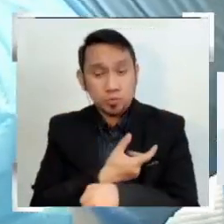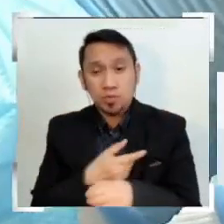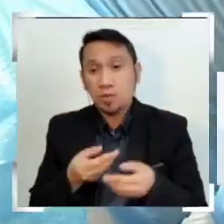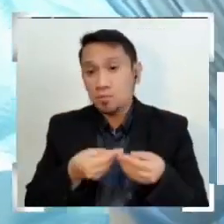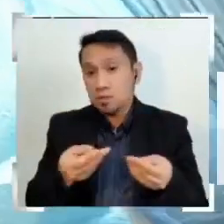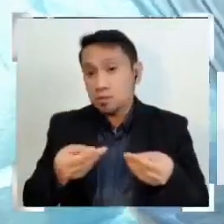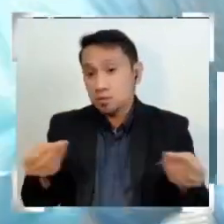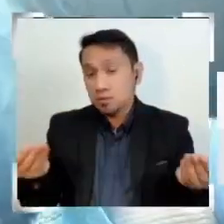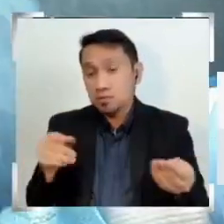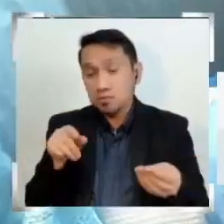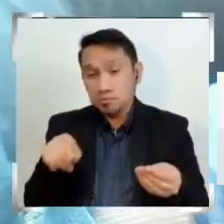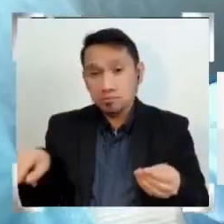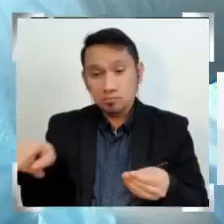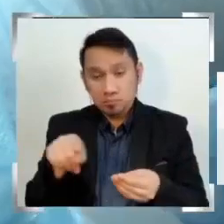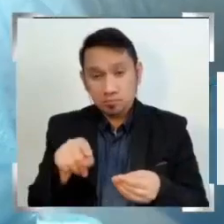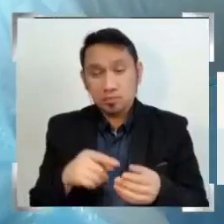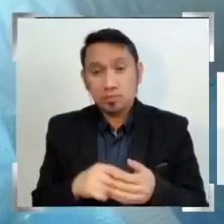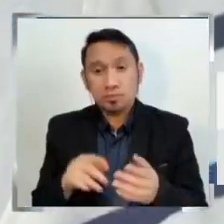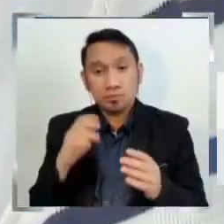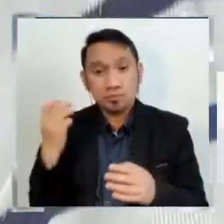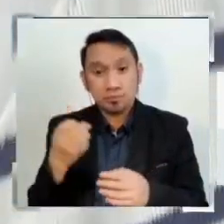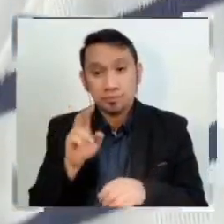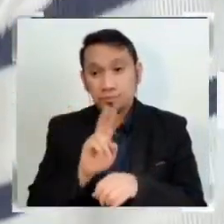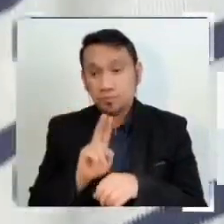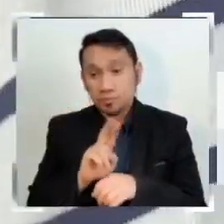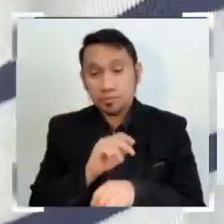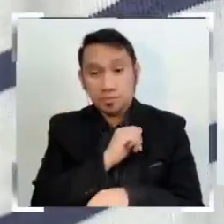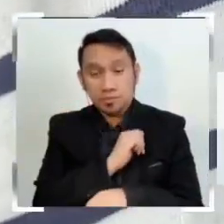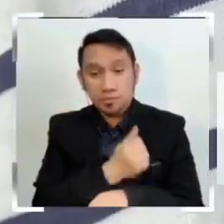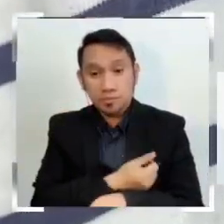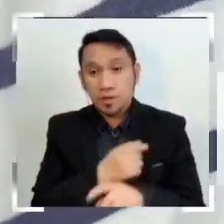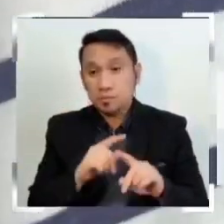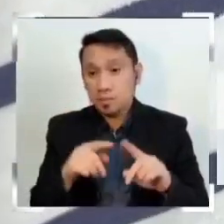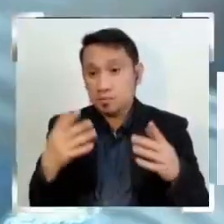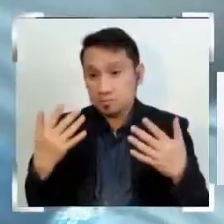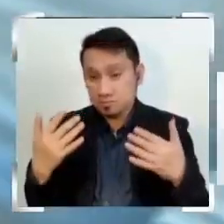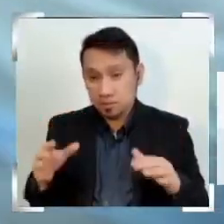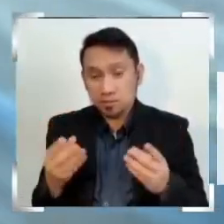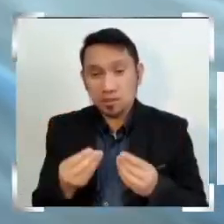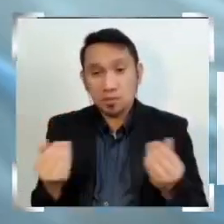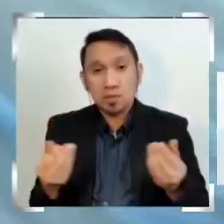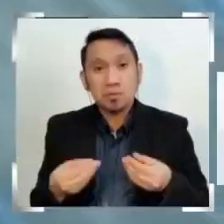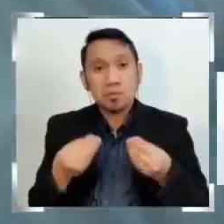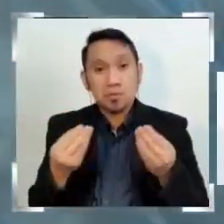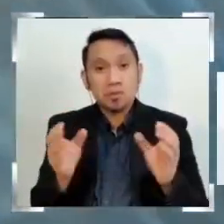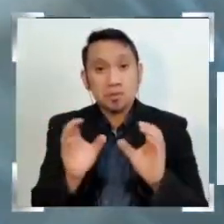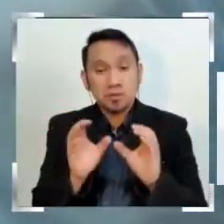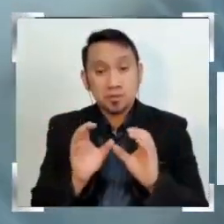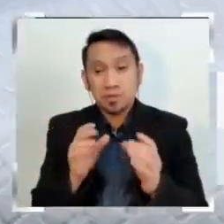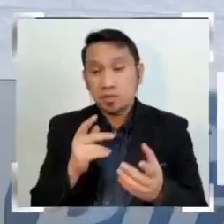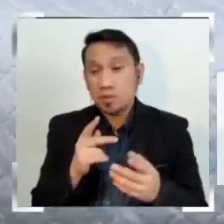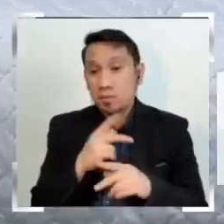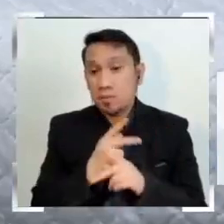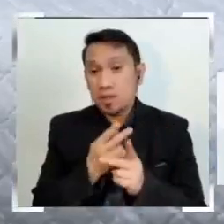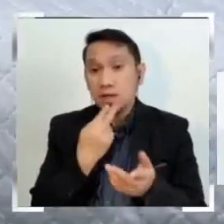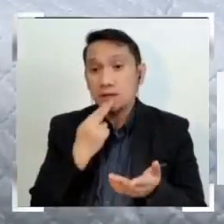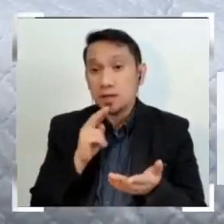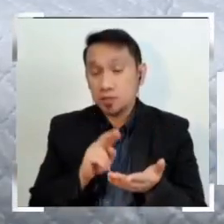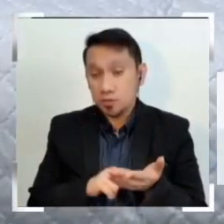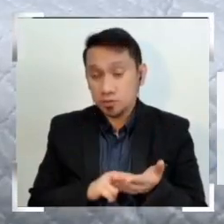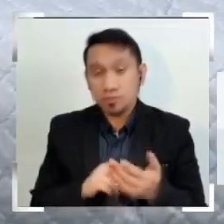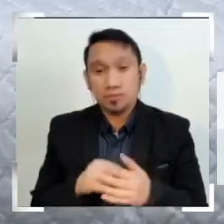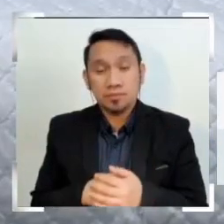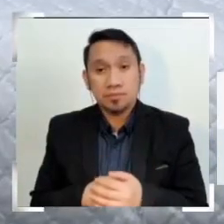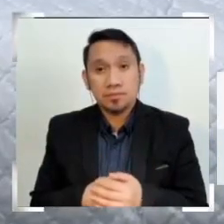ng Emergency Use Authorization. Pero natugunan na raw ito nang bigyan ng Certificate of Product Registration kamakailan ang bivalent vaccines